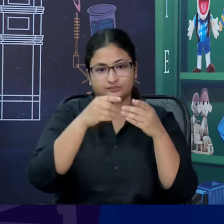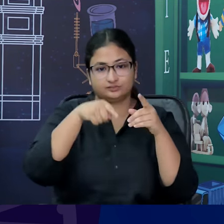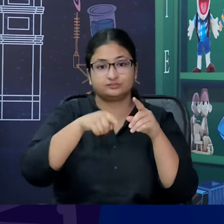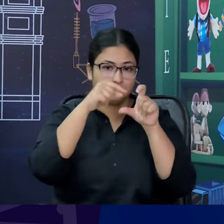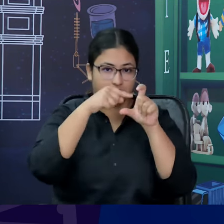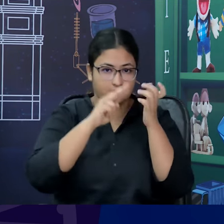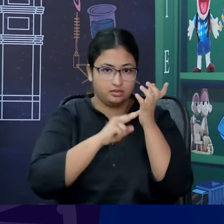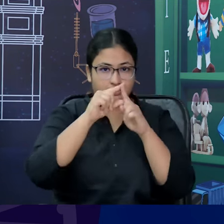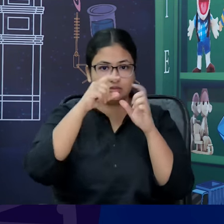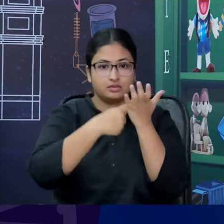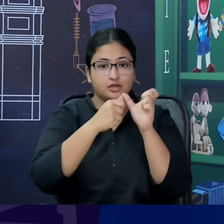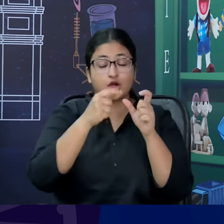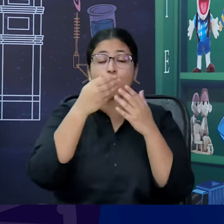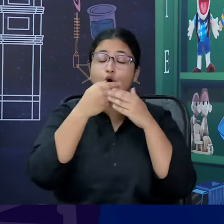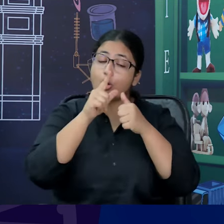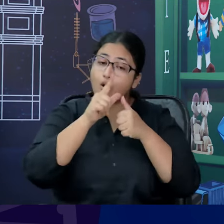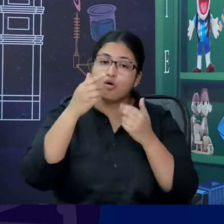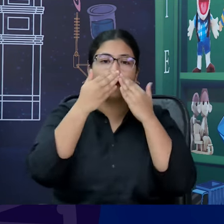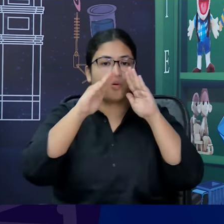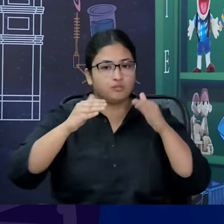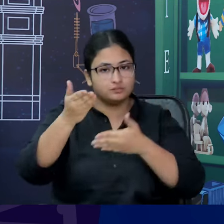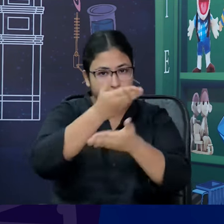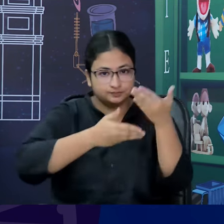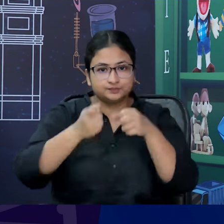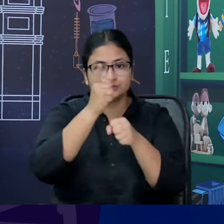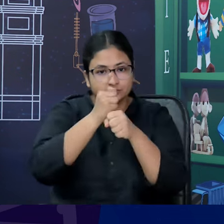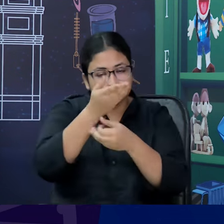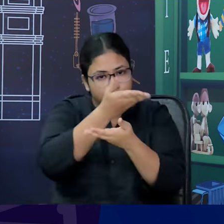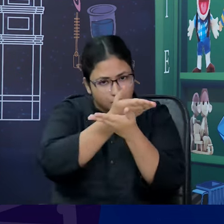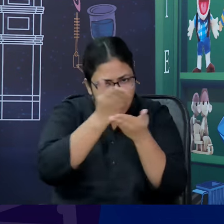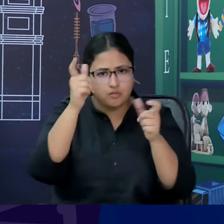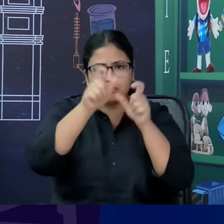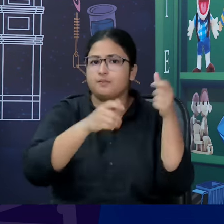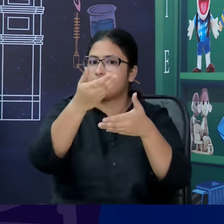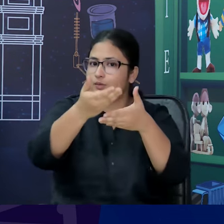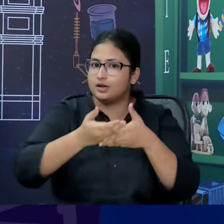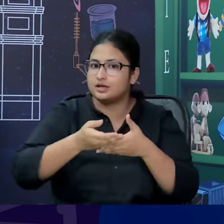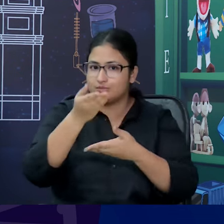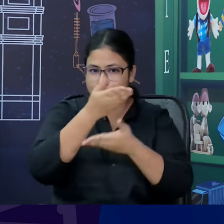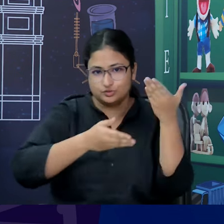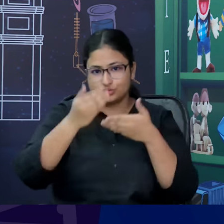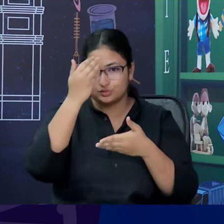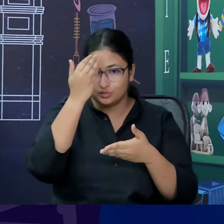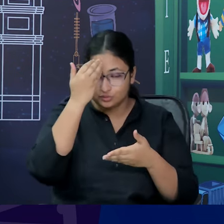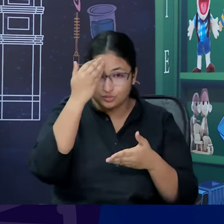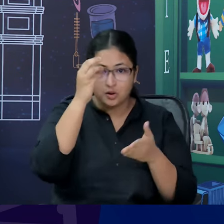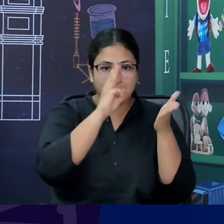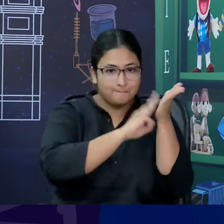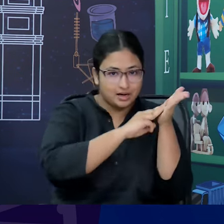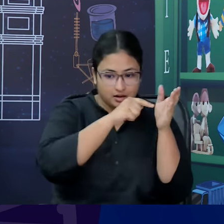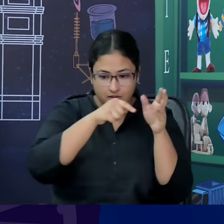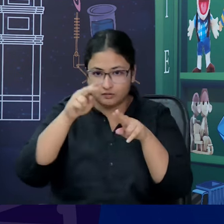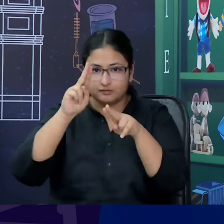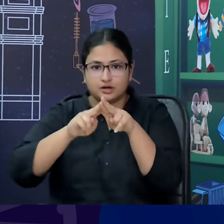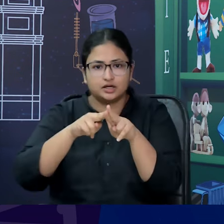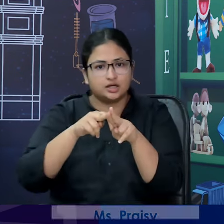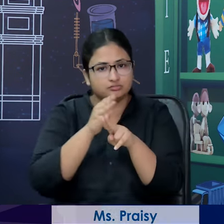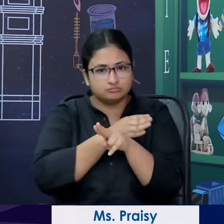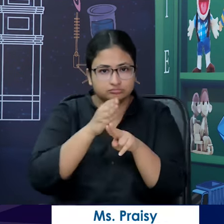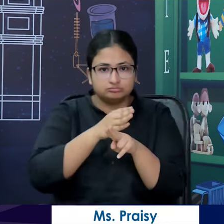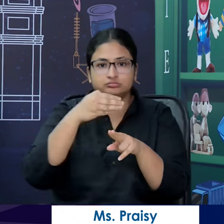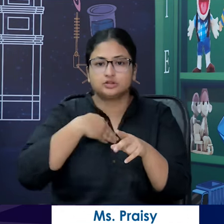के लिए छात्रों का स्वागत करता हूं और जैसा कि आप जानते हैं यह कार्यक्रम मंडे टू फ्राइडे यानी सोमवार से शुक्रवार के बीच हम आपके लिए